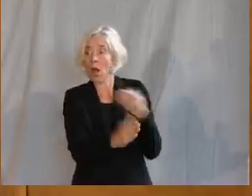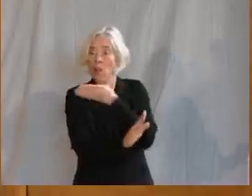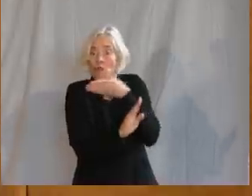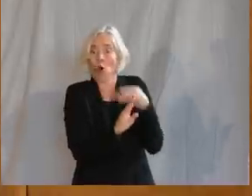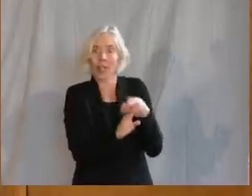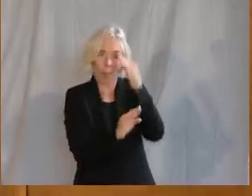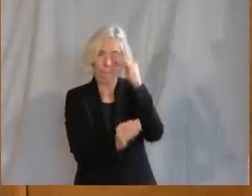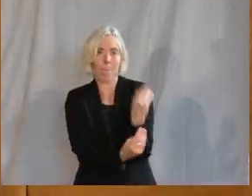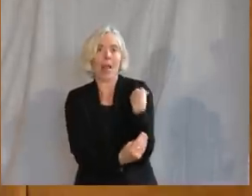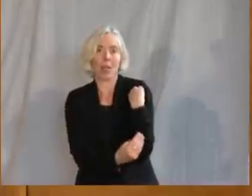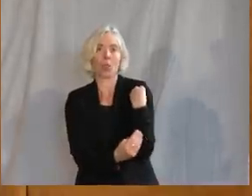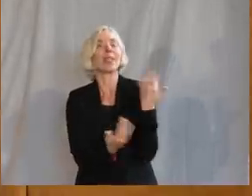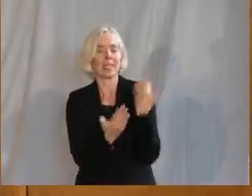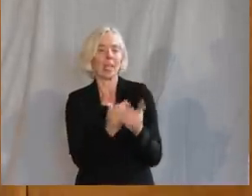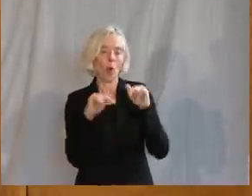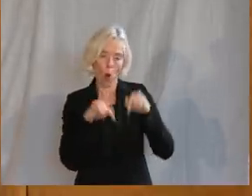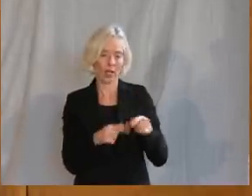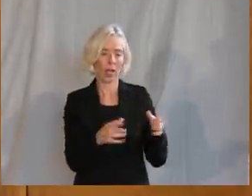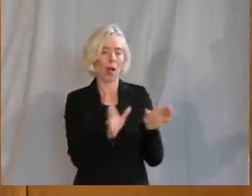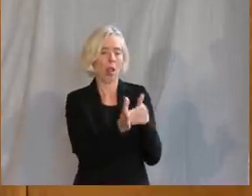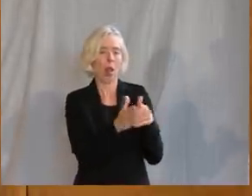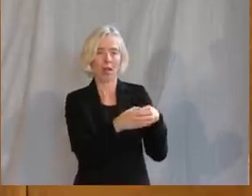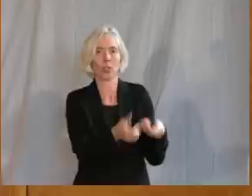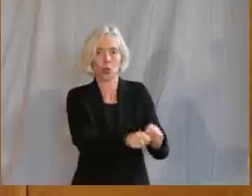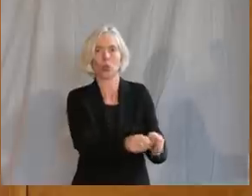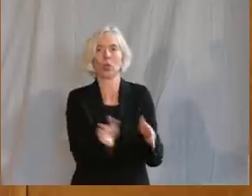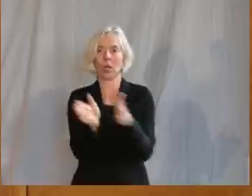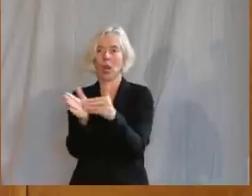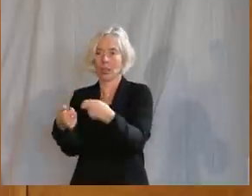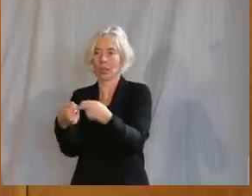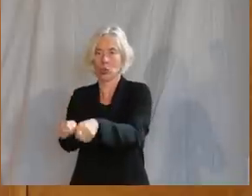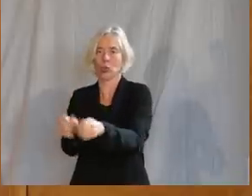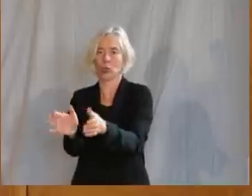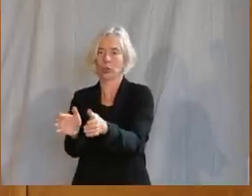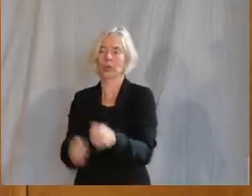haben, dass die eben auch in bestimmten Schulen in Augsburg sind.